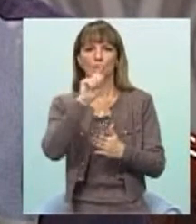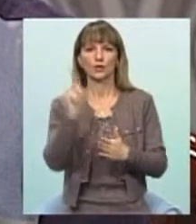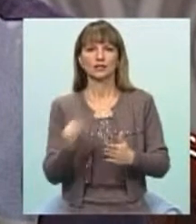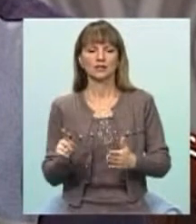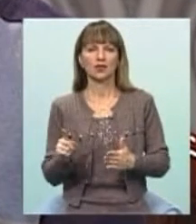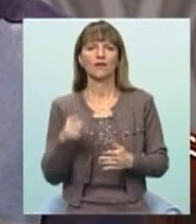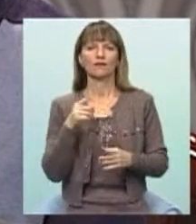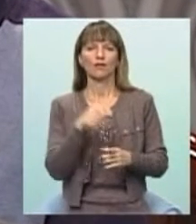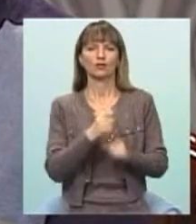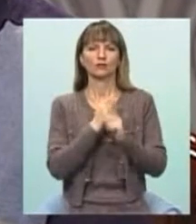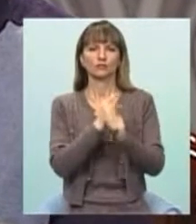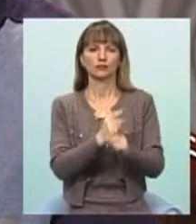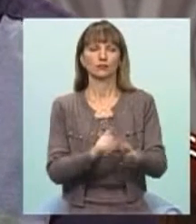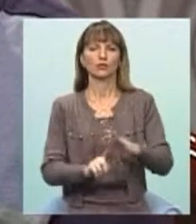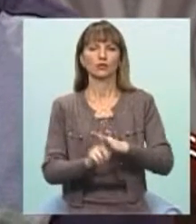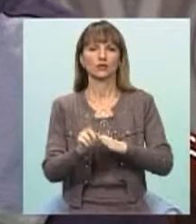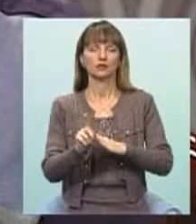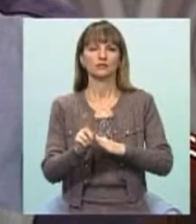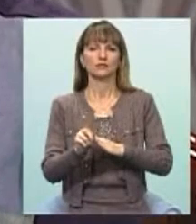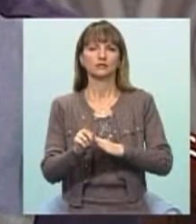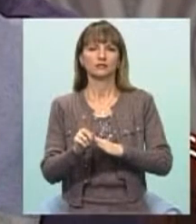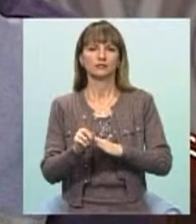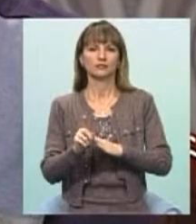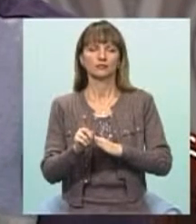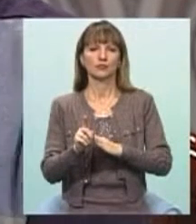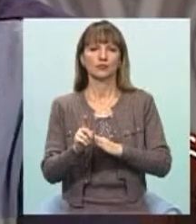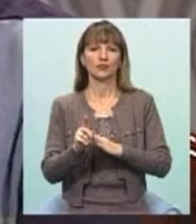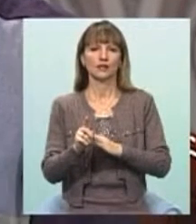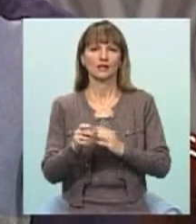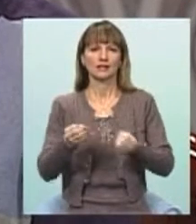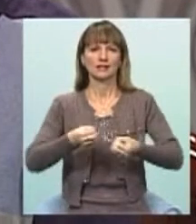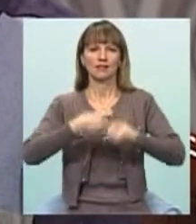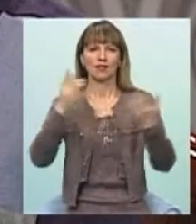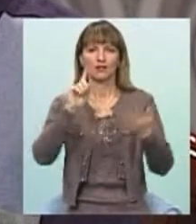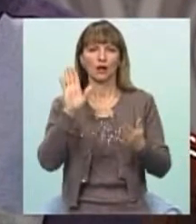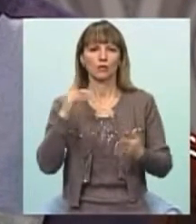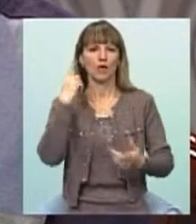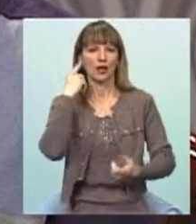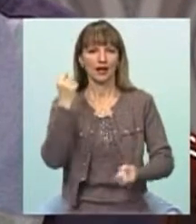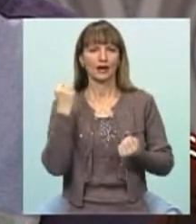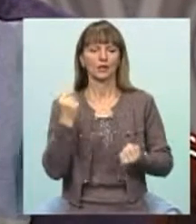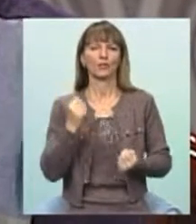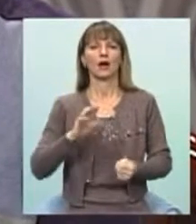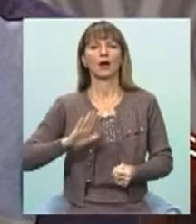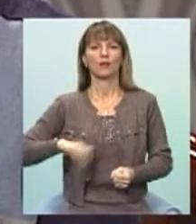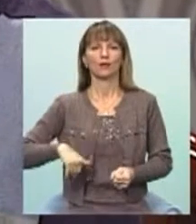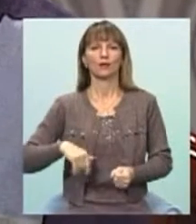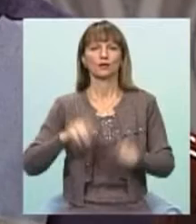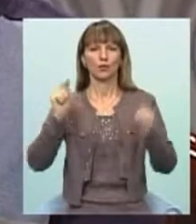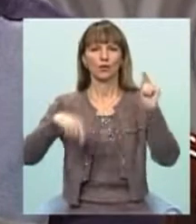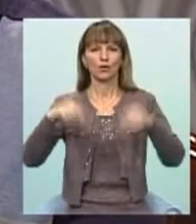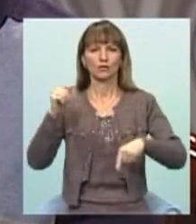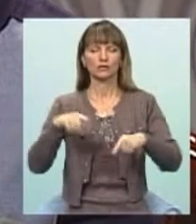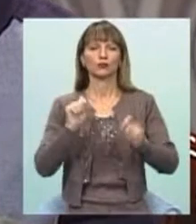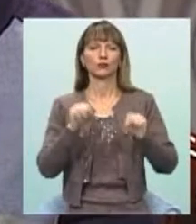Вона супроводжується спочатку блискавка, а потім грім, потім вже й дощ.